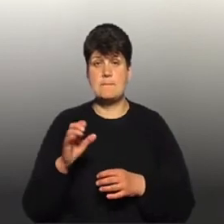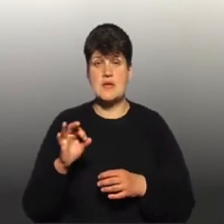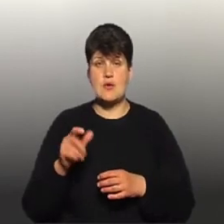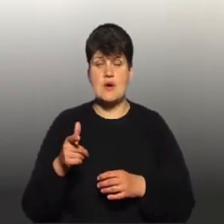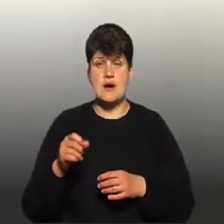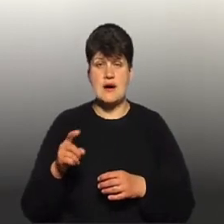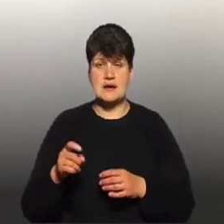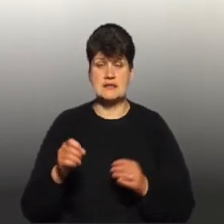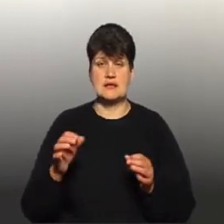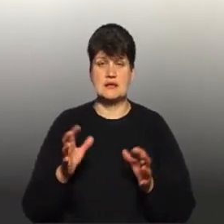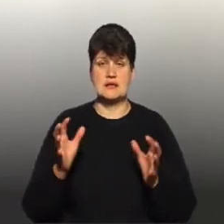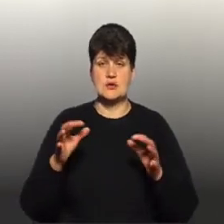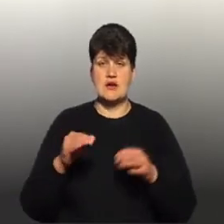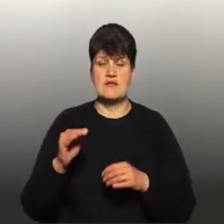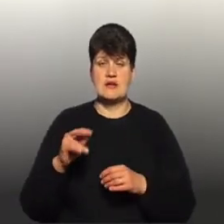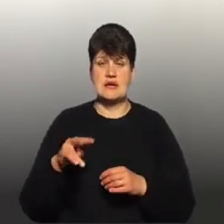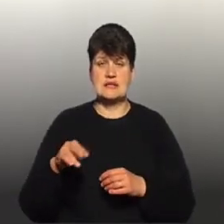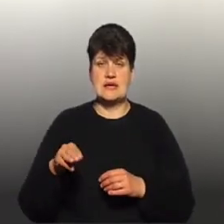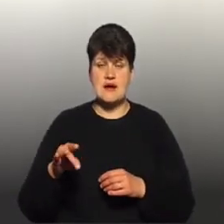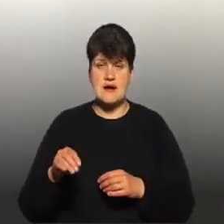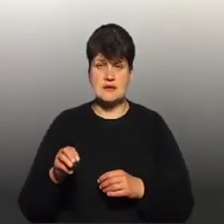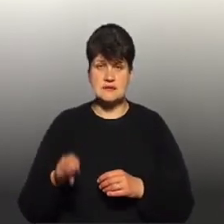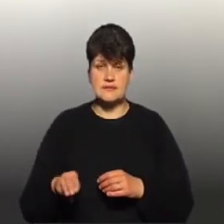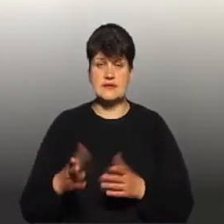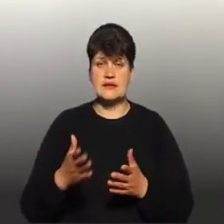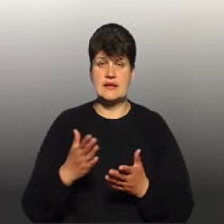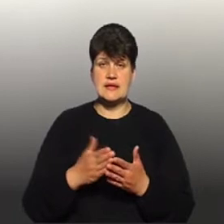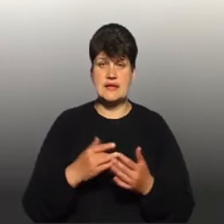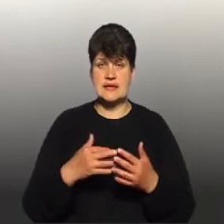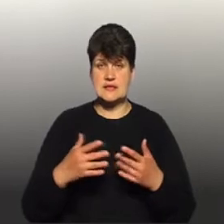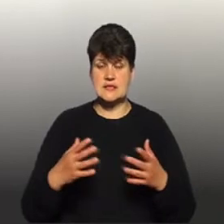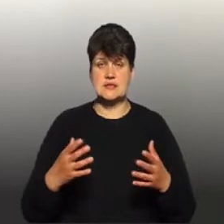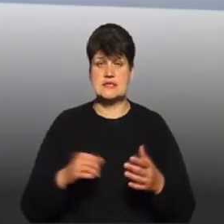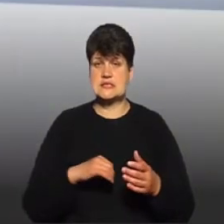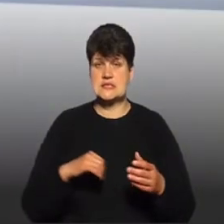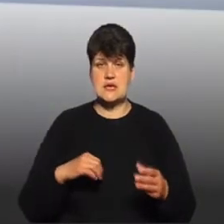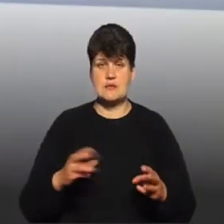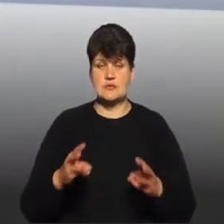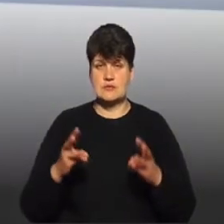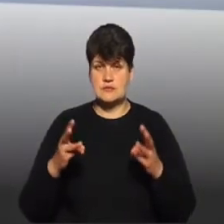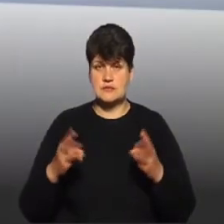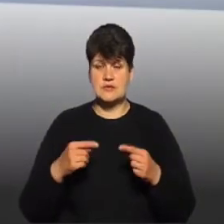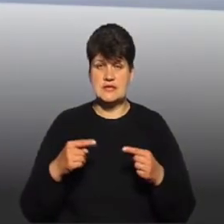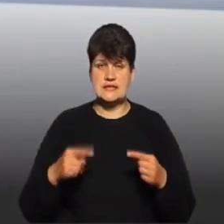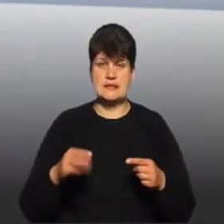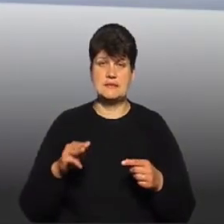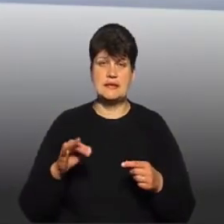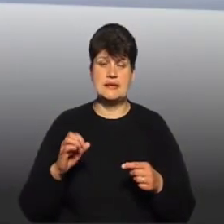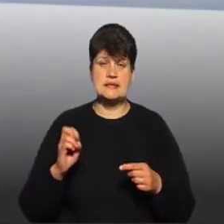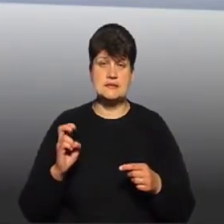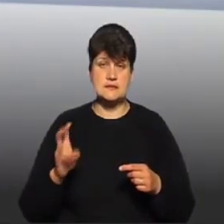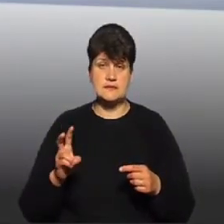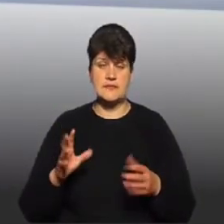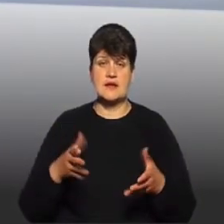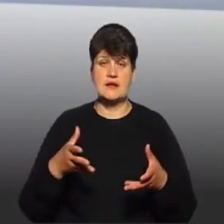скупчення фільтрату, де певні сполуки можуть самозайматися під певним тиском, і виникають